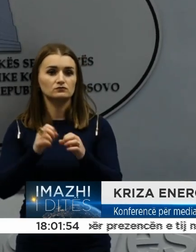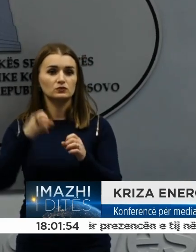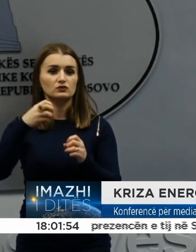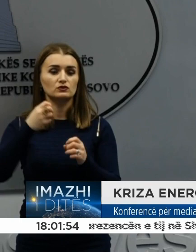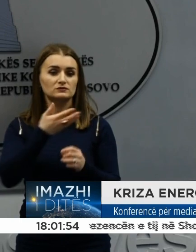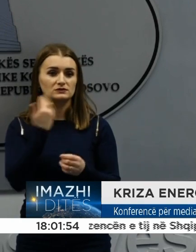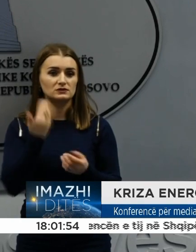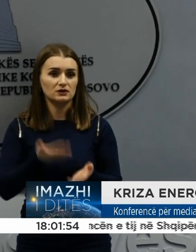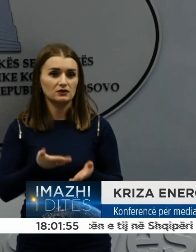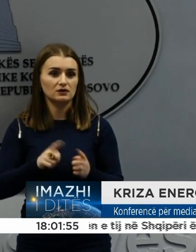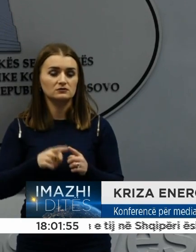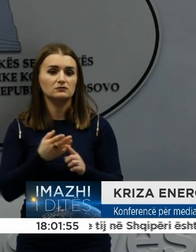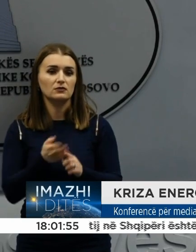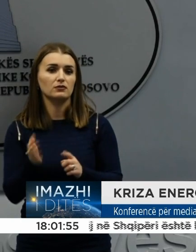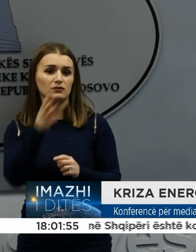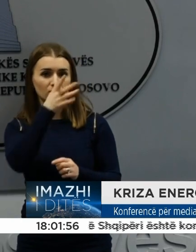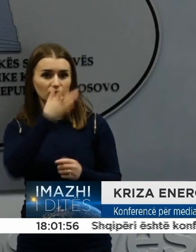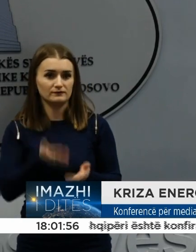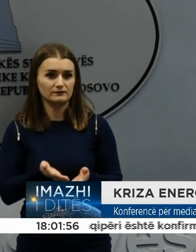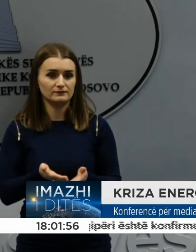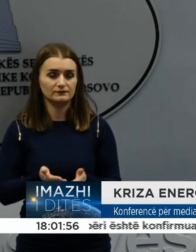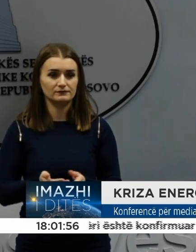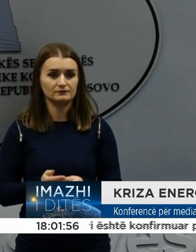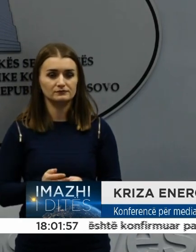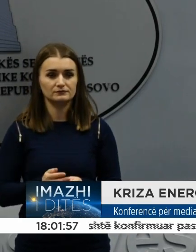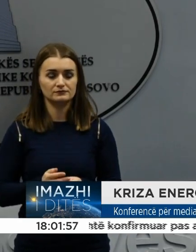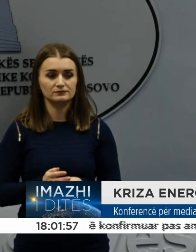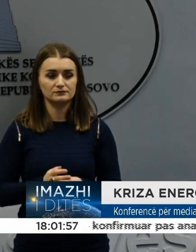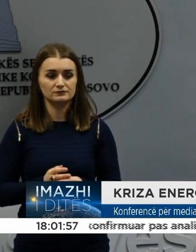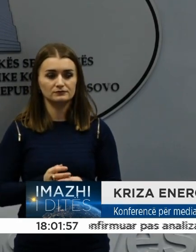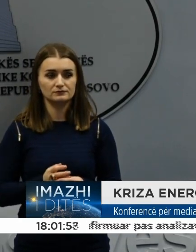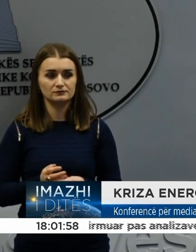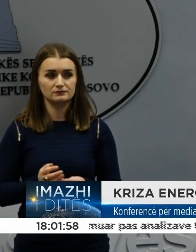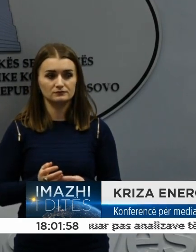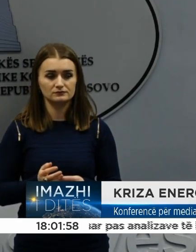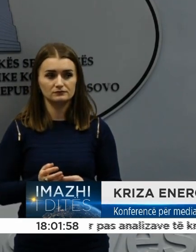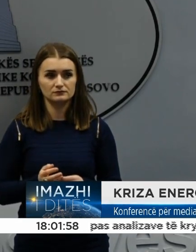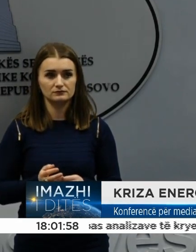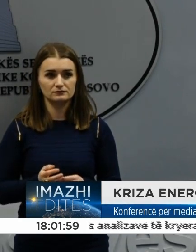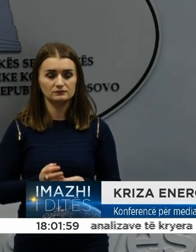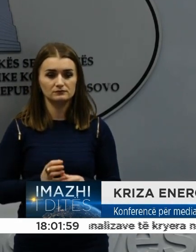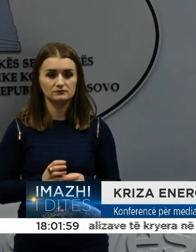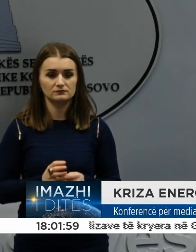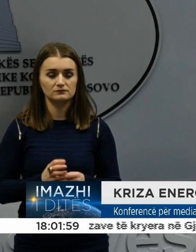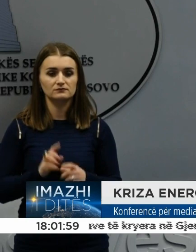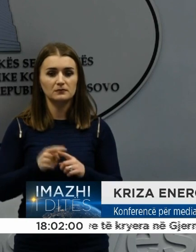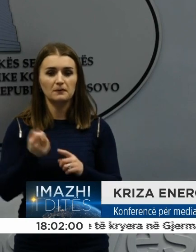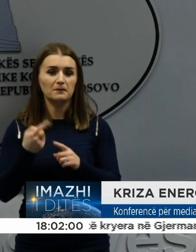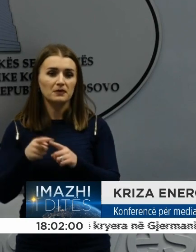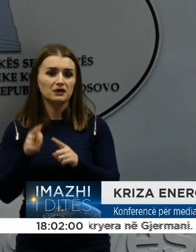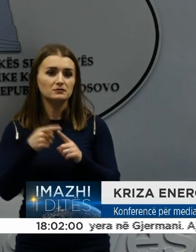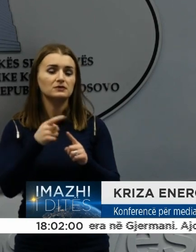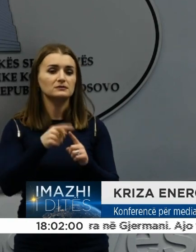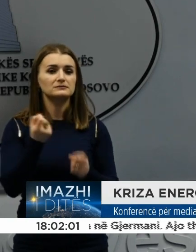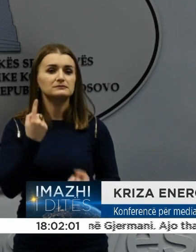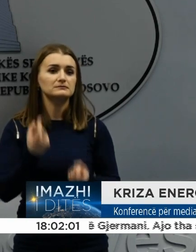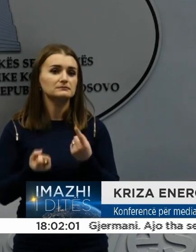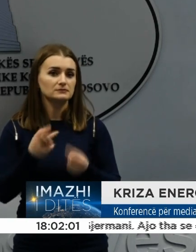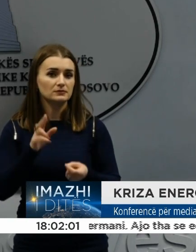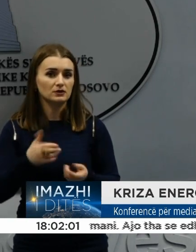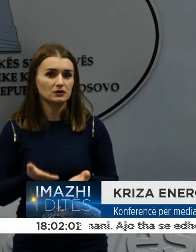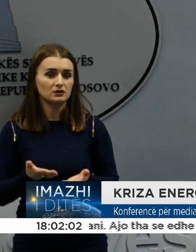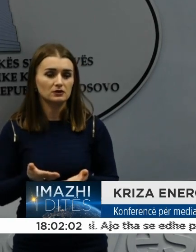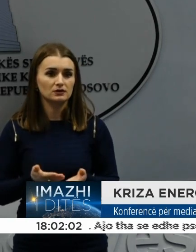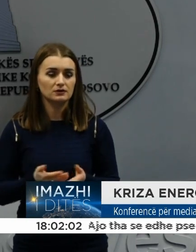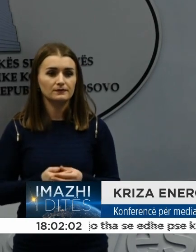shkakton devijim. Dhe atë energji është energji e devijimit. Pra këtë këto, këtë palë të cilë e kanë